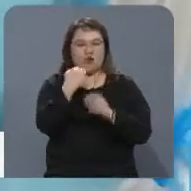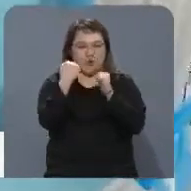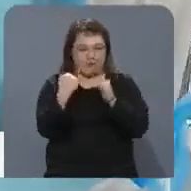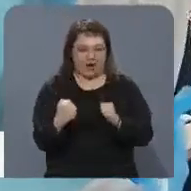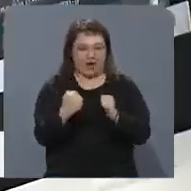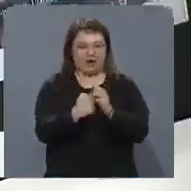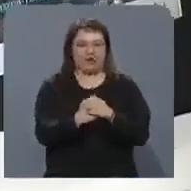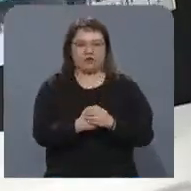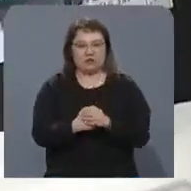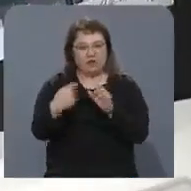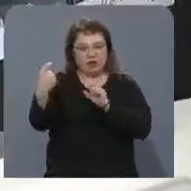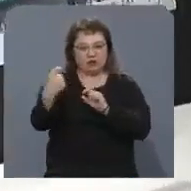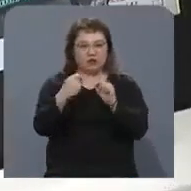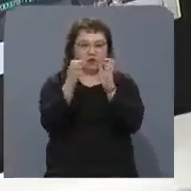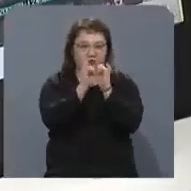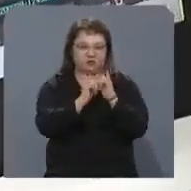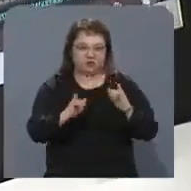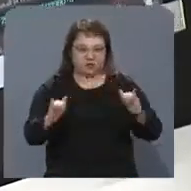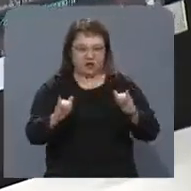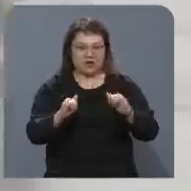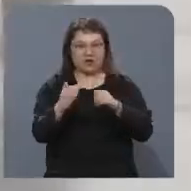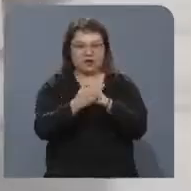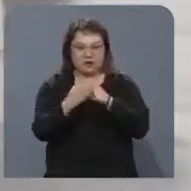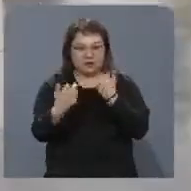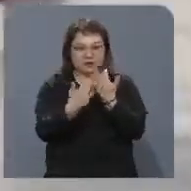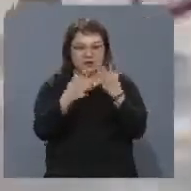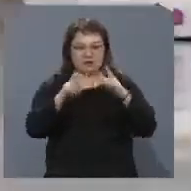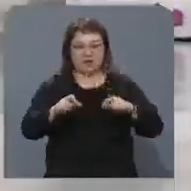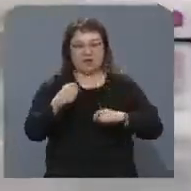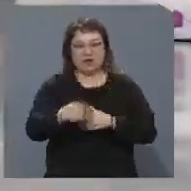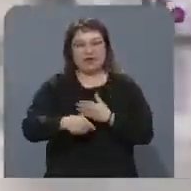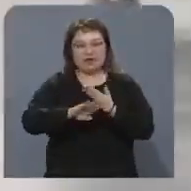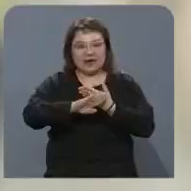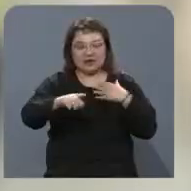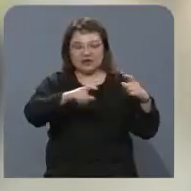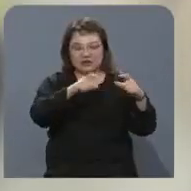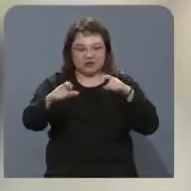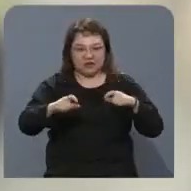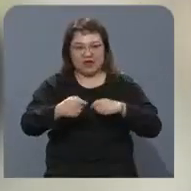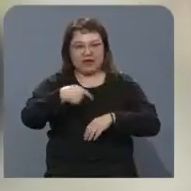거주자나 수도권 확진자의 접촉자로 제주도는 다른 지역에 다녀온